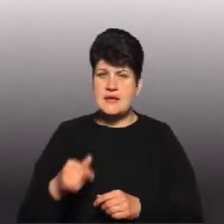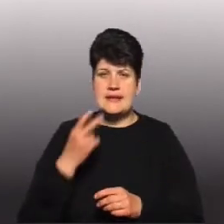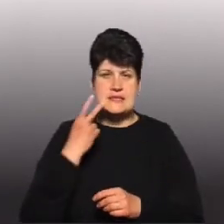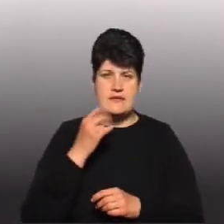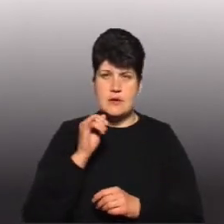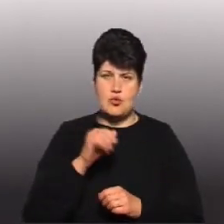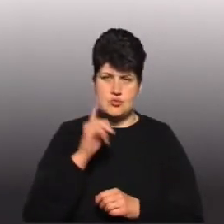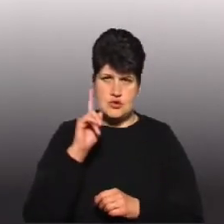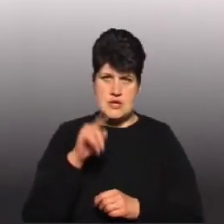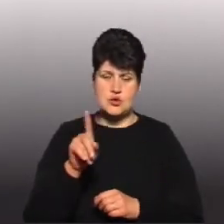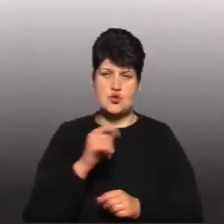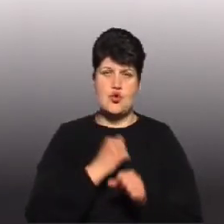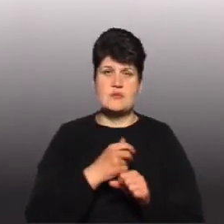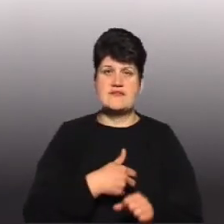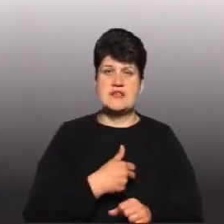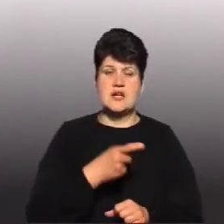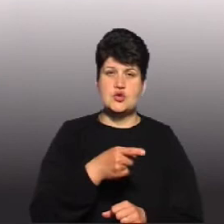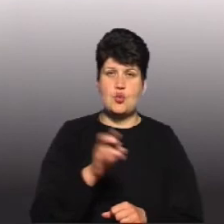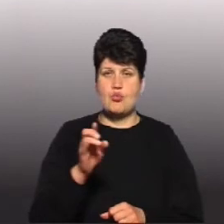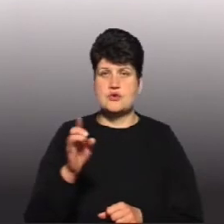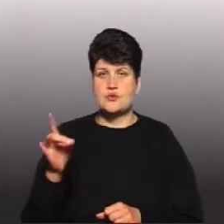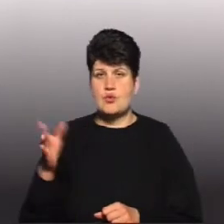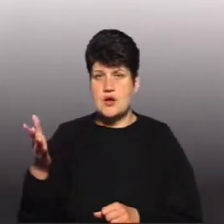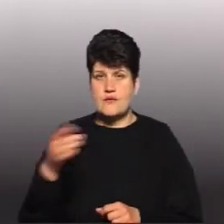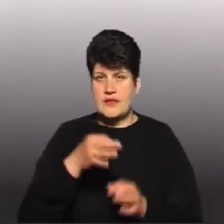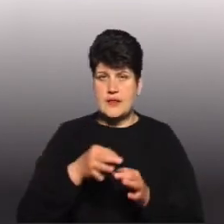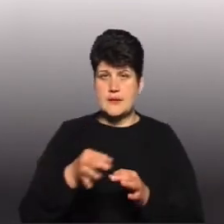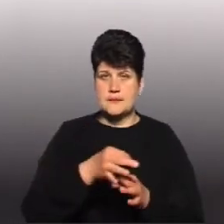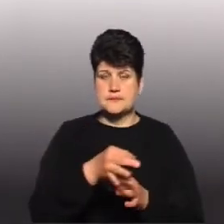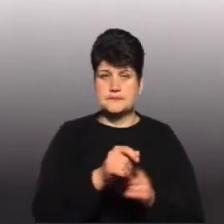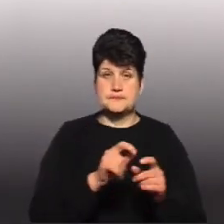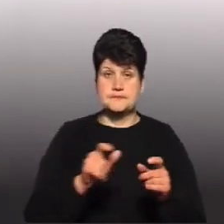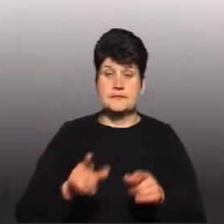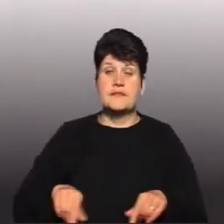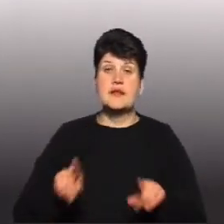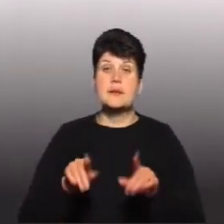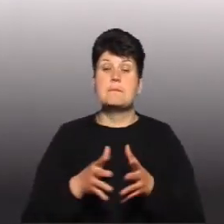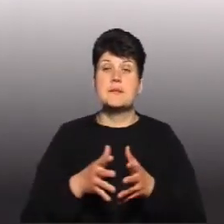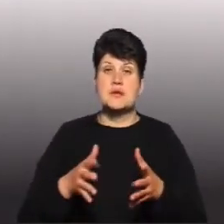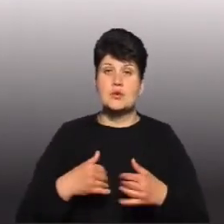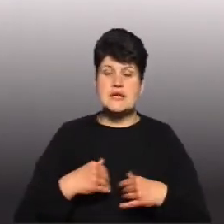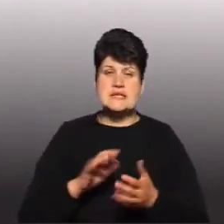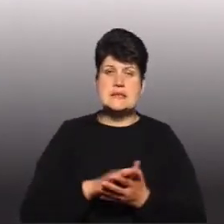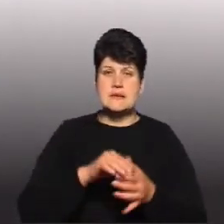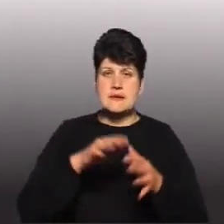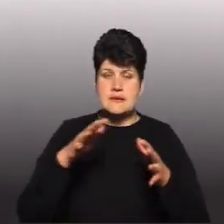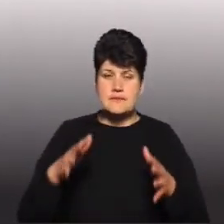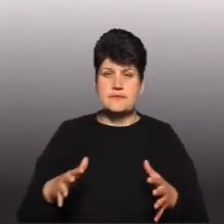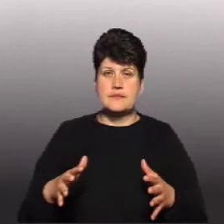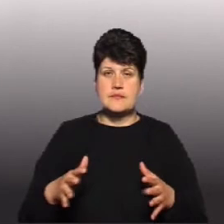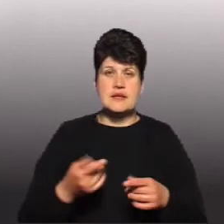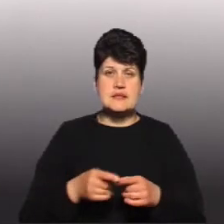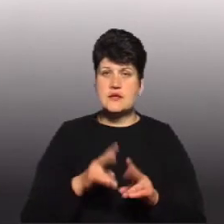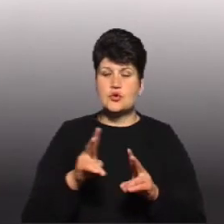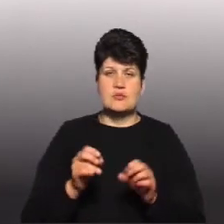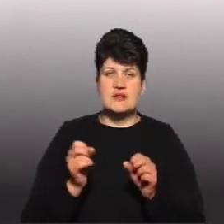в Заліщицькому, Борщівському районі, таких віддалених пунктах, а тим більше, що в нас стихійне сміттєзвалище, це ж не тобі ніхто не викине прямо